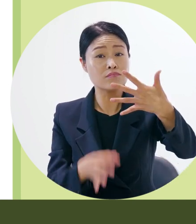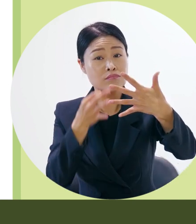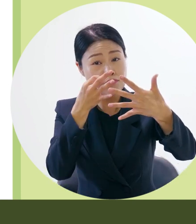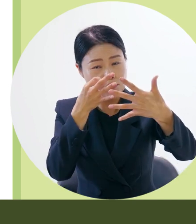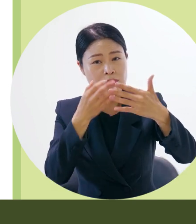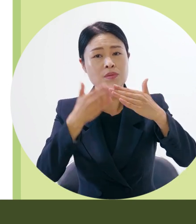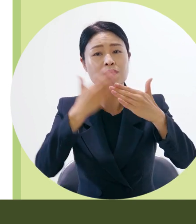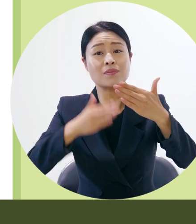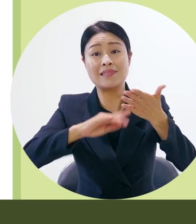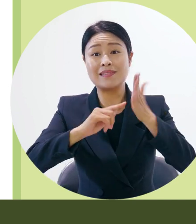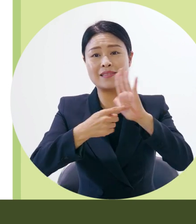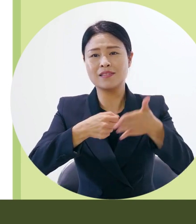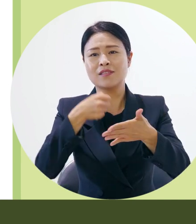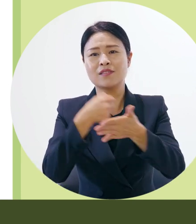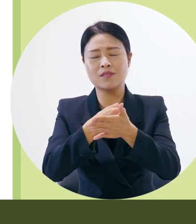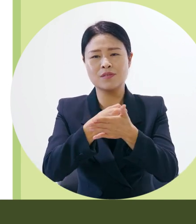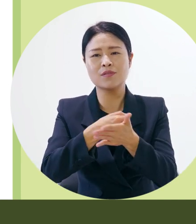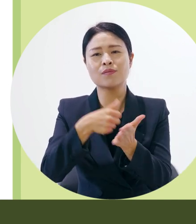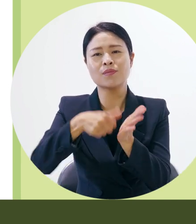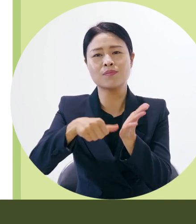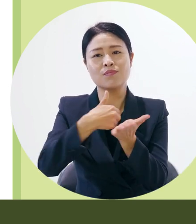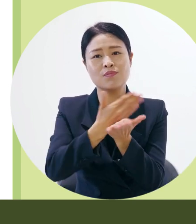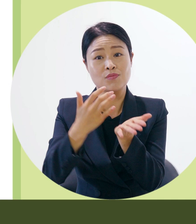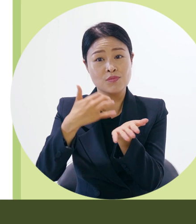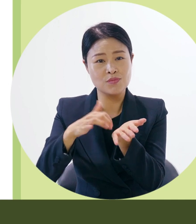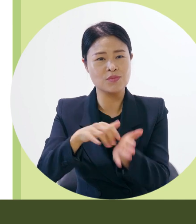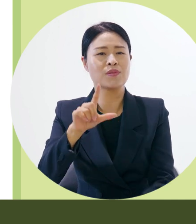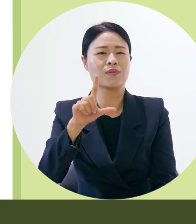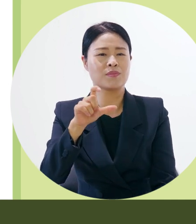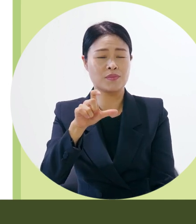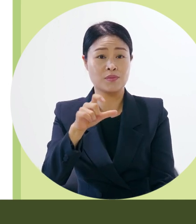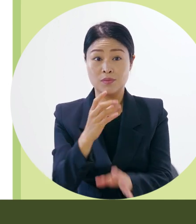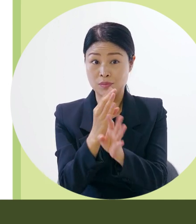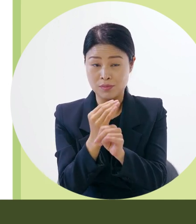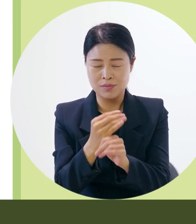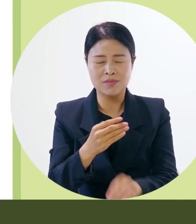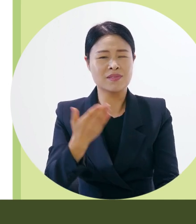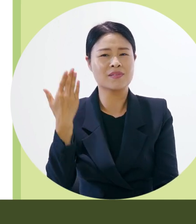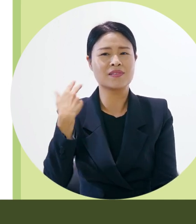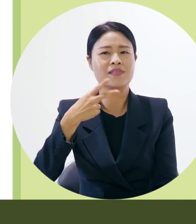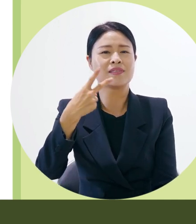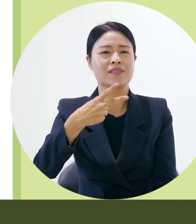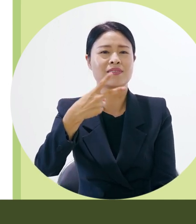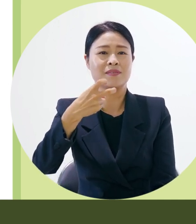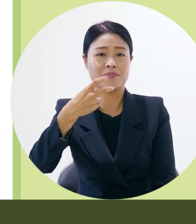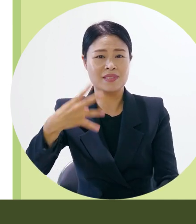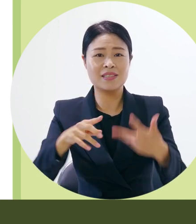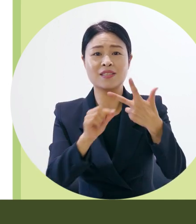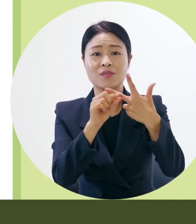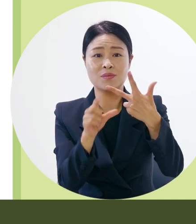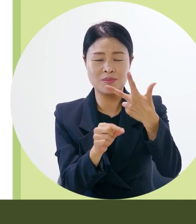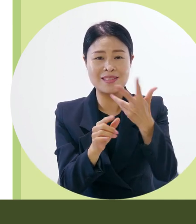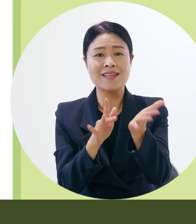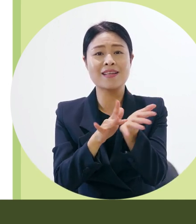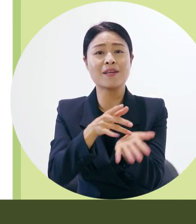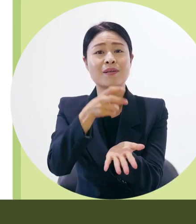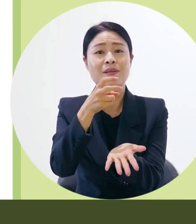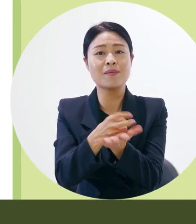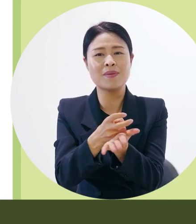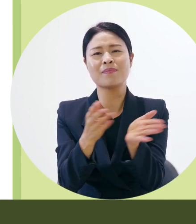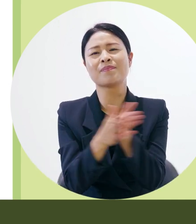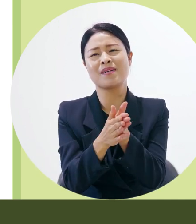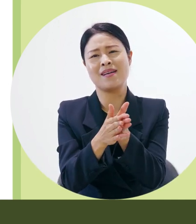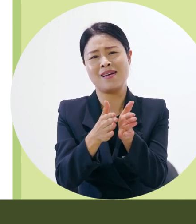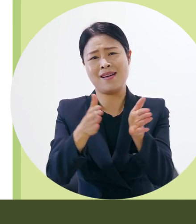다음 화면에서 볼 수 있는 고시 지정 15개 품목은 24년 7월 약사법